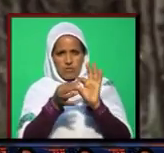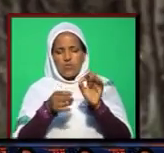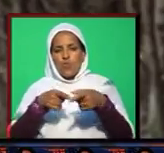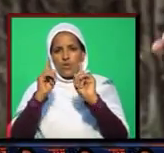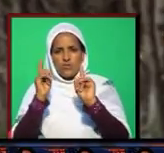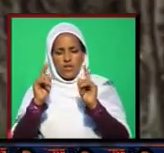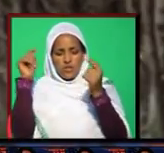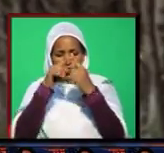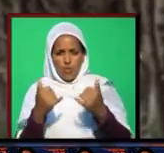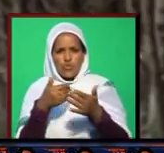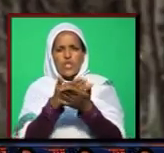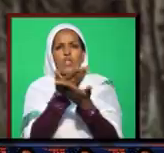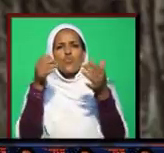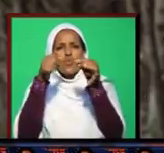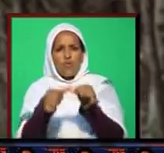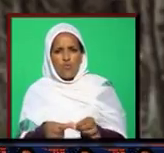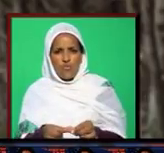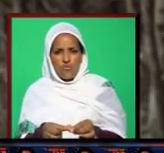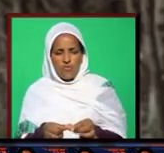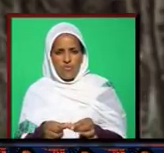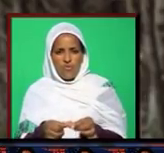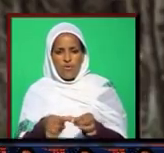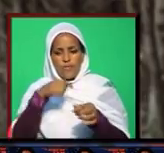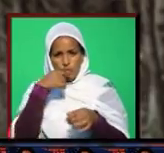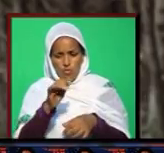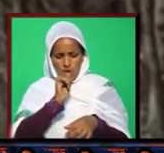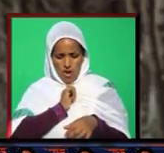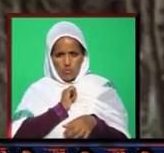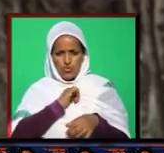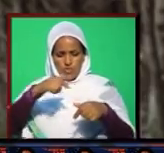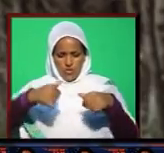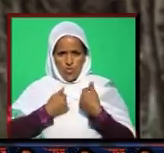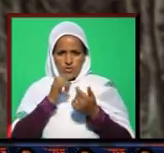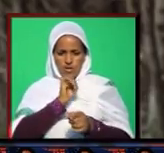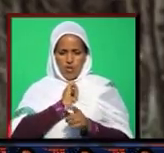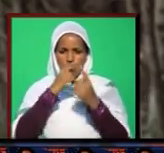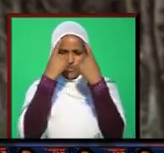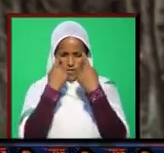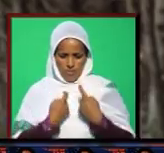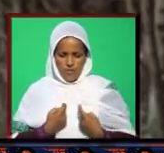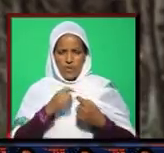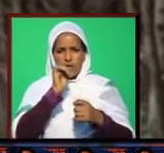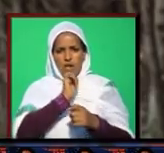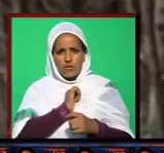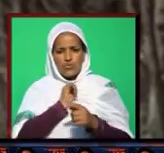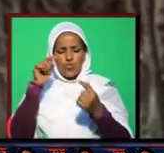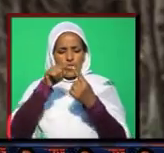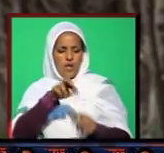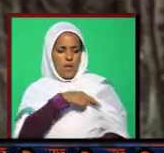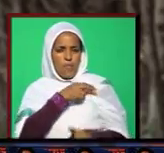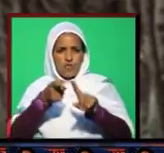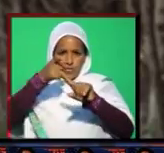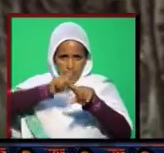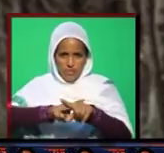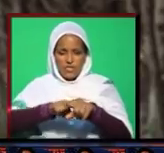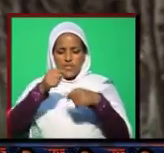እየነገሩ ስለሆነ ይወቀሳል። እስካሁን ድረስ የት ቆየው ብሎ ራሱን እንዲወቅስና ራሱን እንዲመረምር ራሱን